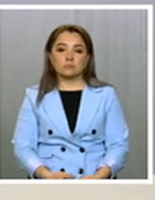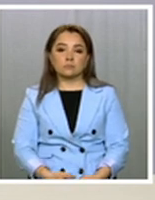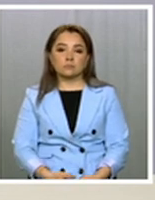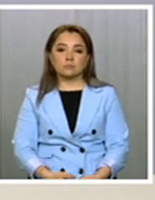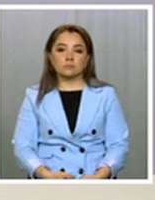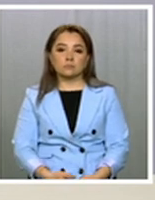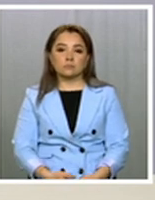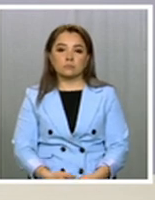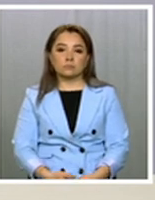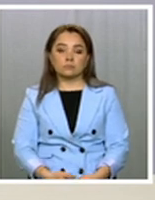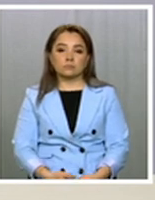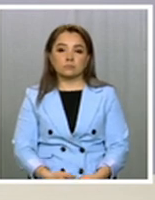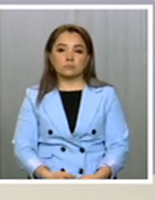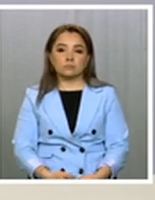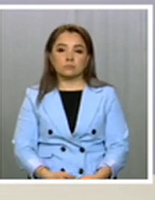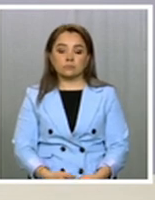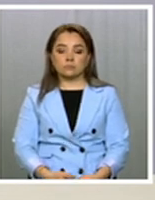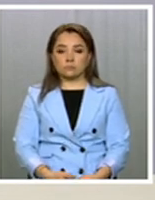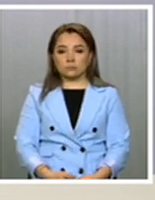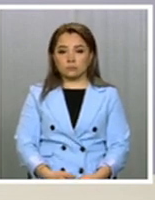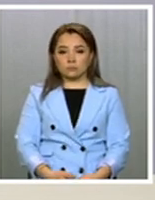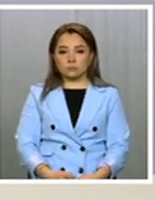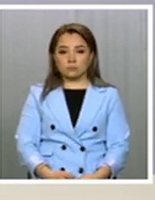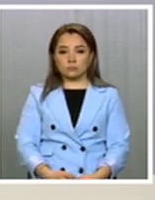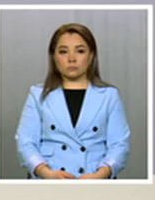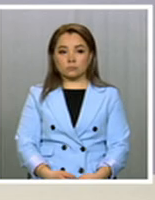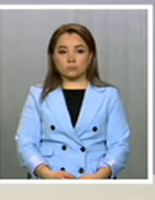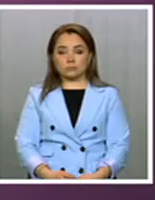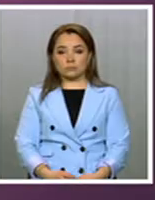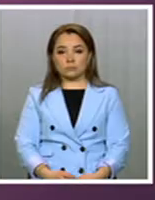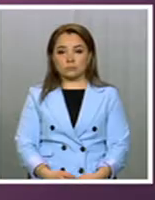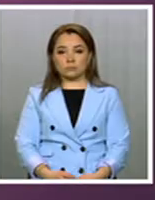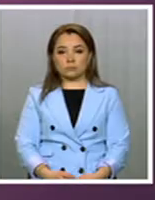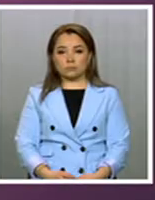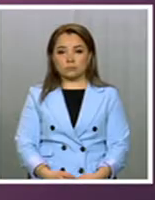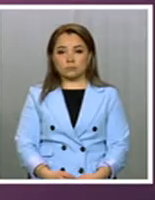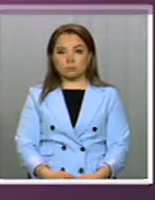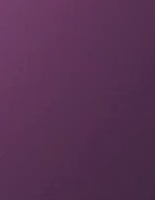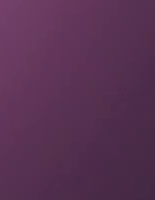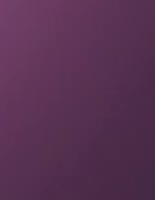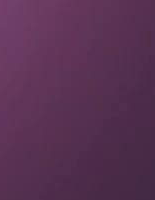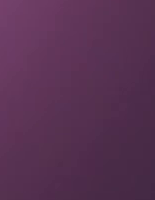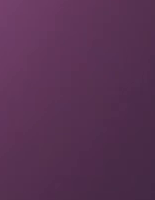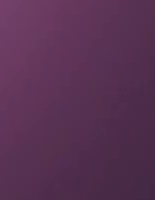Осымен сабағымызды аяқтаймыз. Сау болыңыздар!